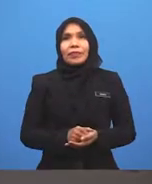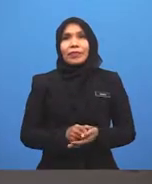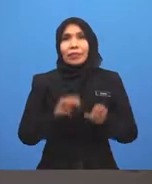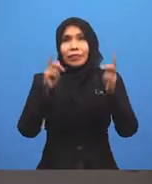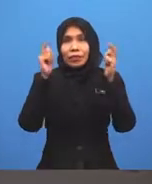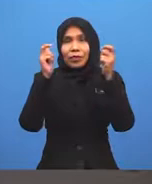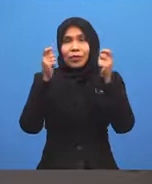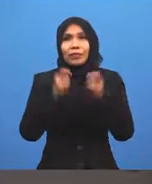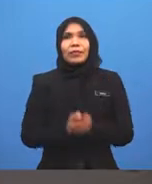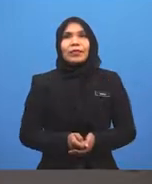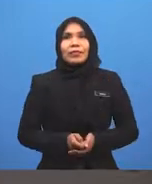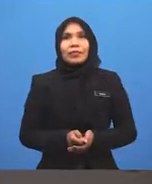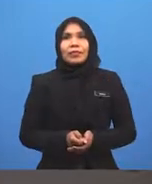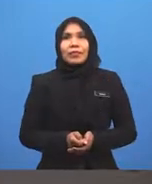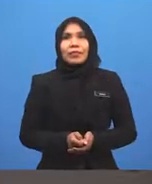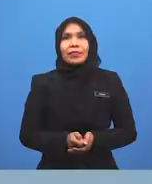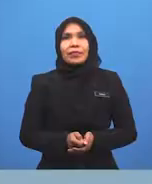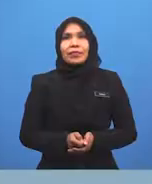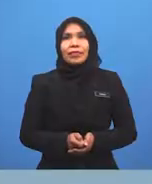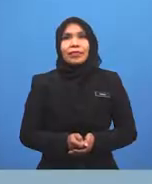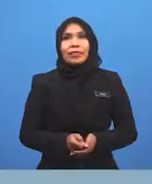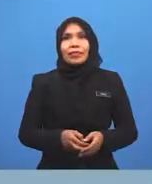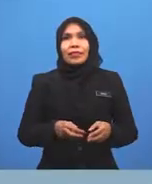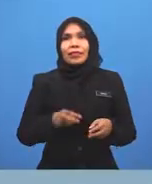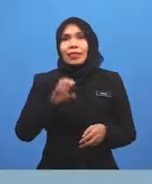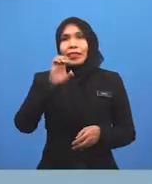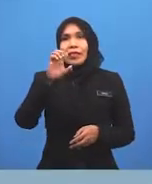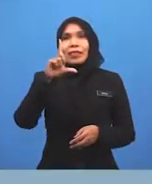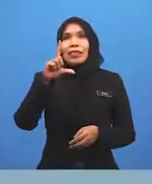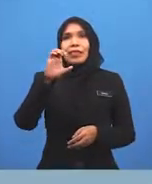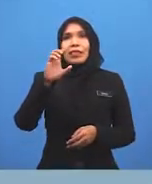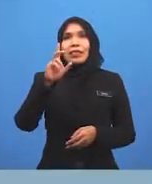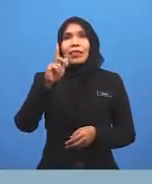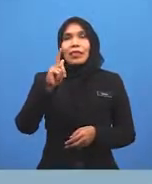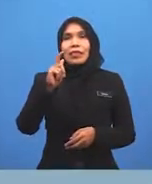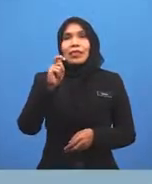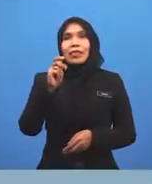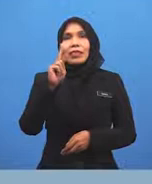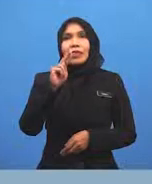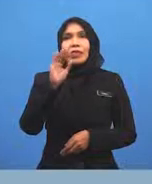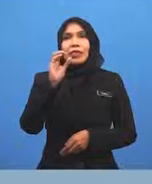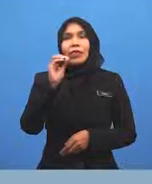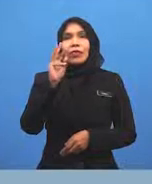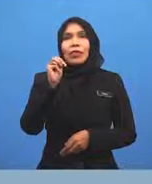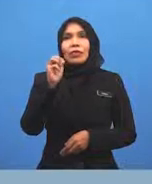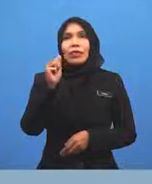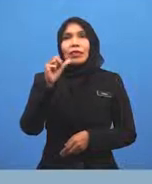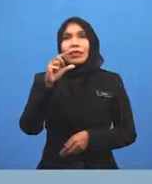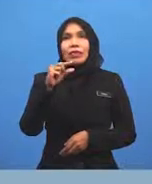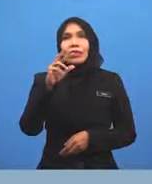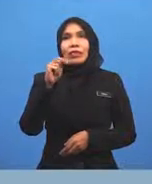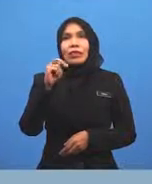pembelajaran kita pada hari ini ialah elektromagnet bagi subtopik 3.3